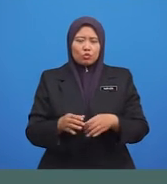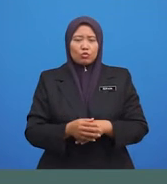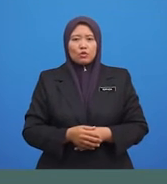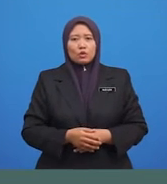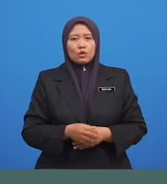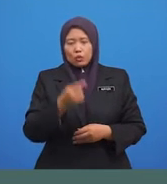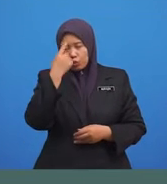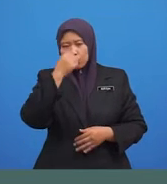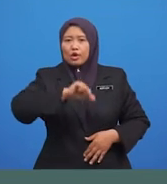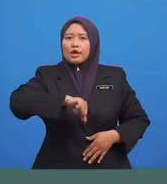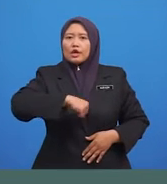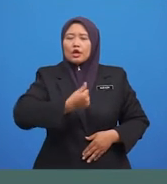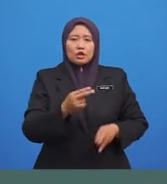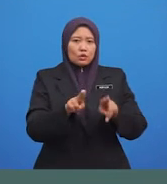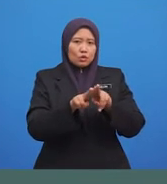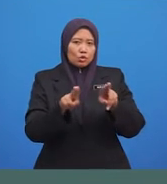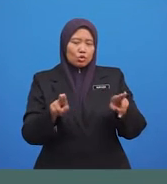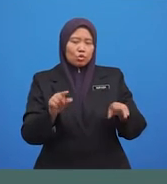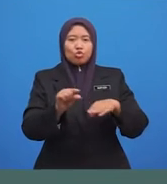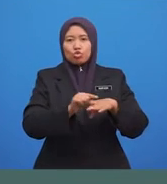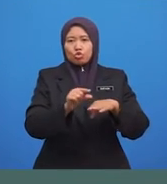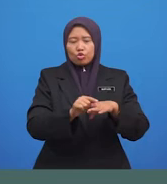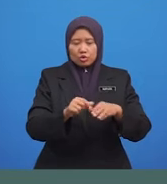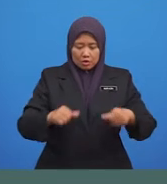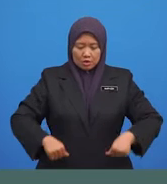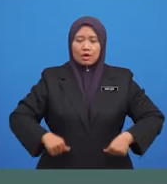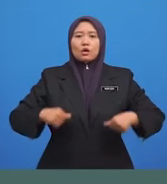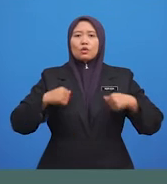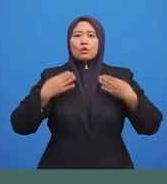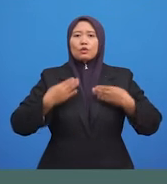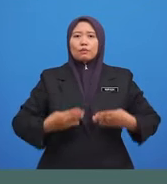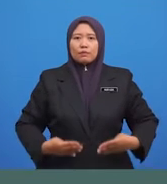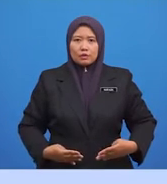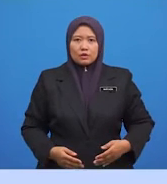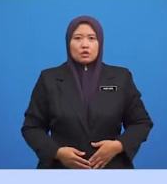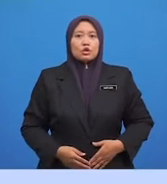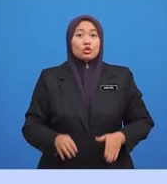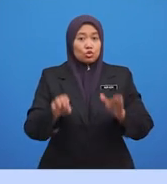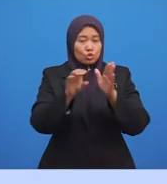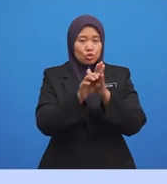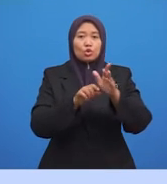pengukuran menggunakan anggota badan seperti langkah.